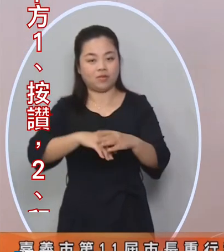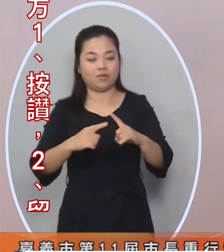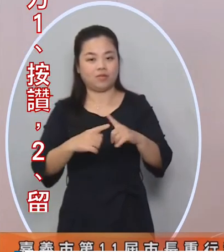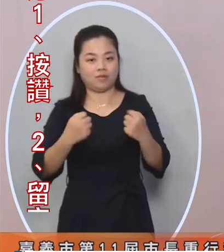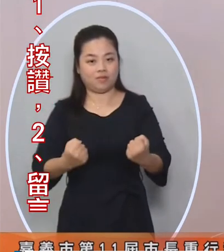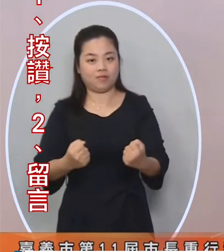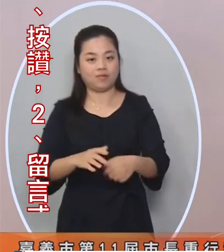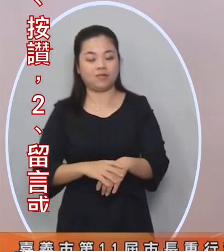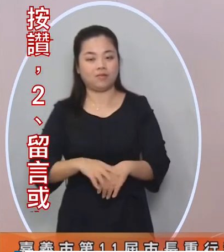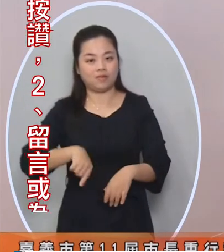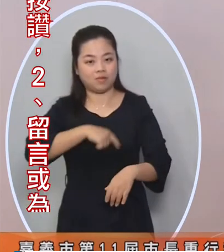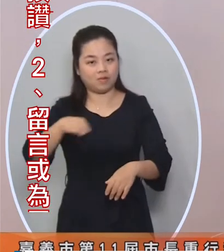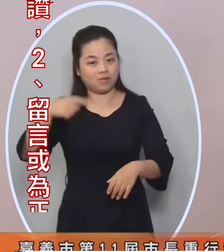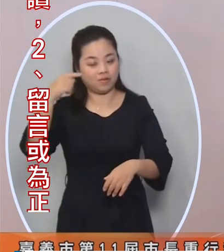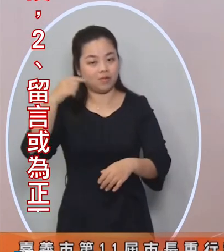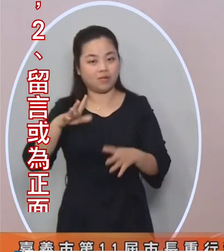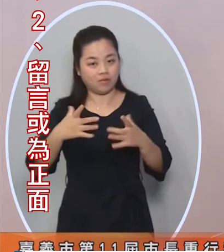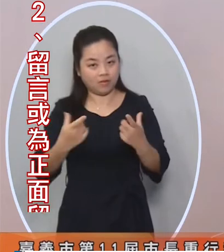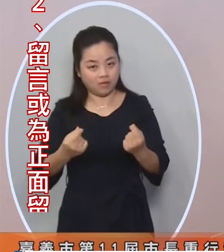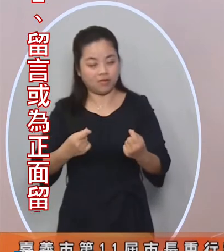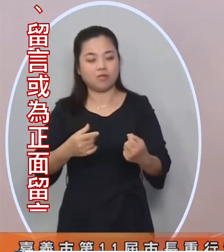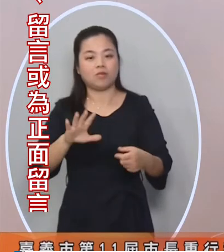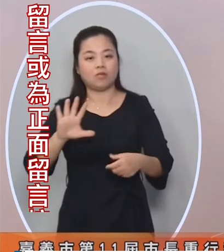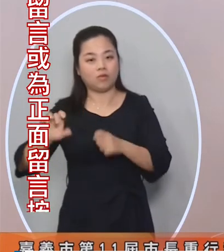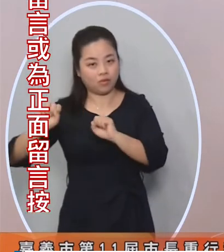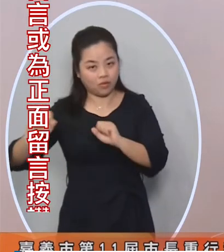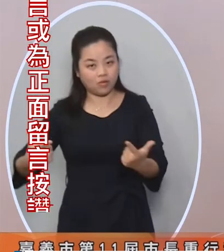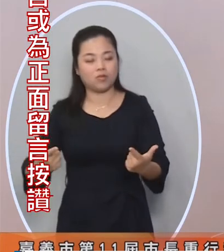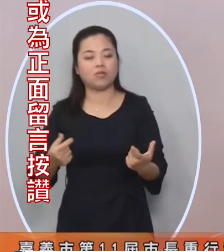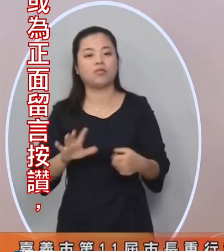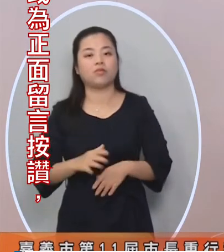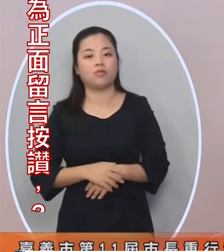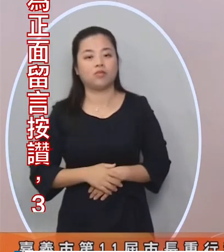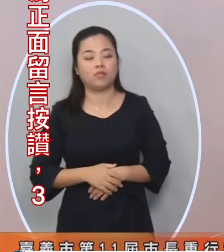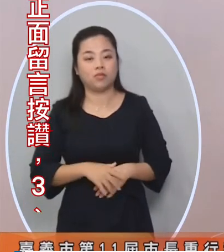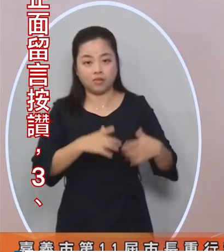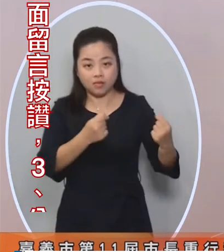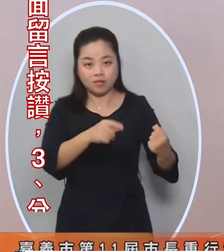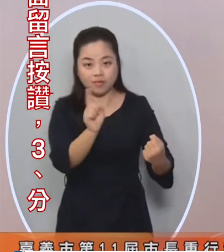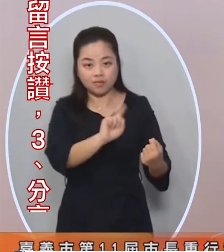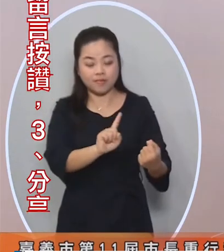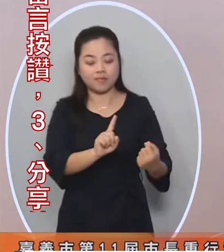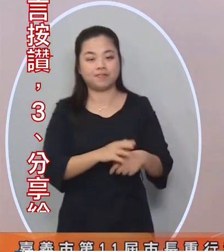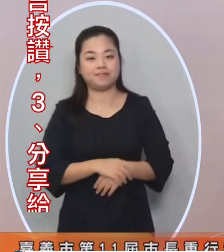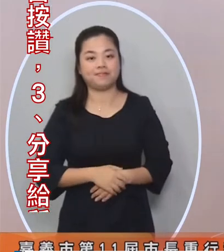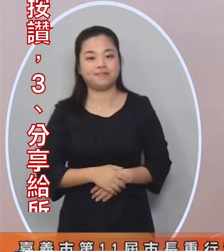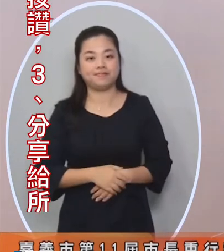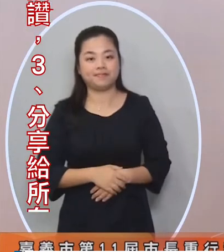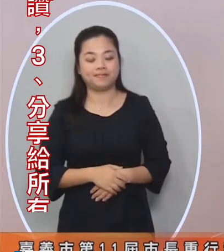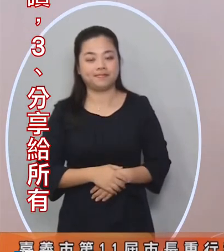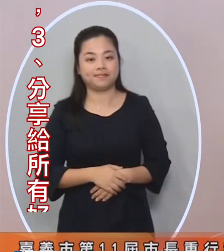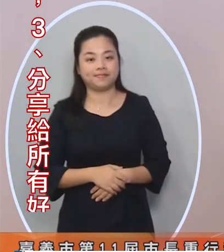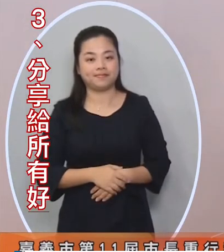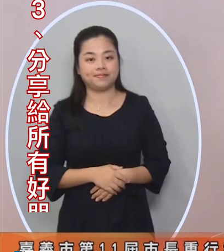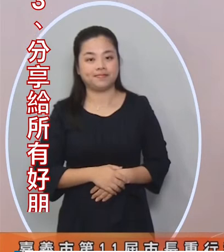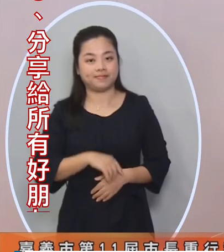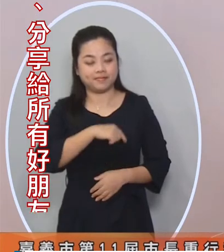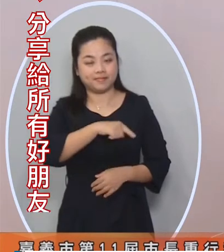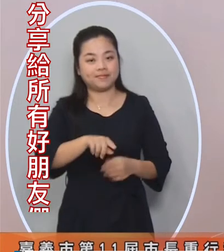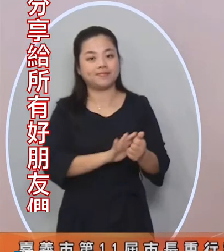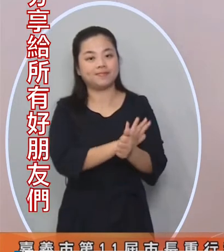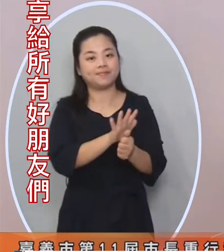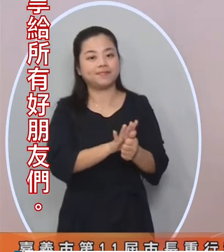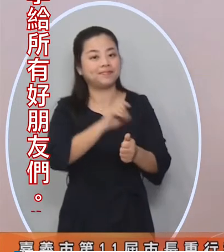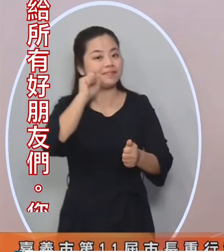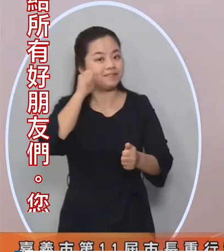遮，阮有共同共款的所在，嘛有无共款的所在。共款的所在就是阮真热爱咱